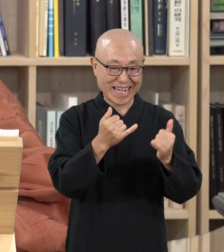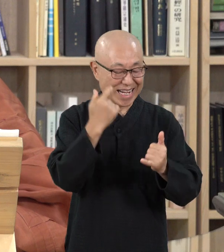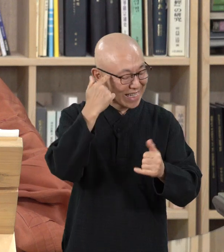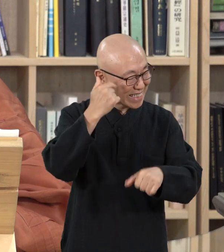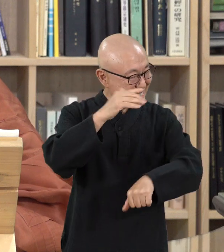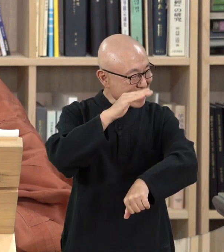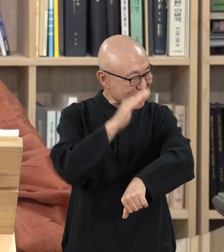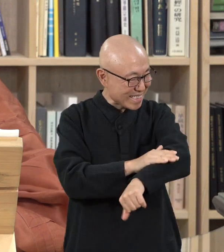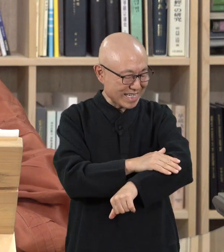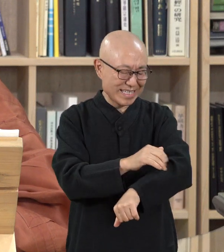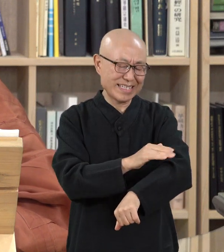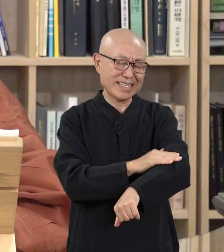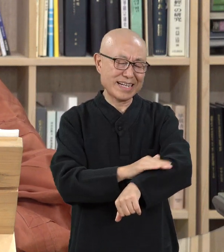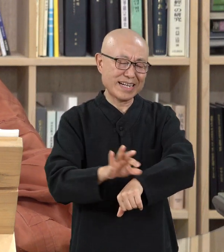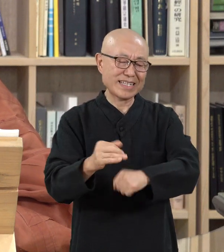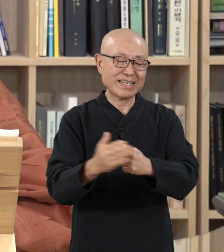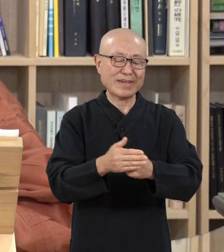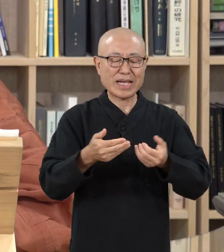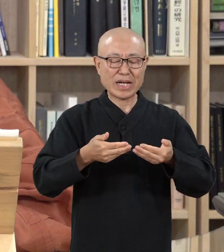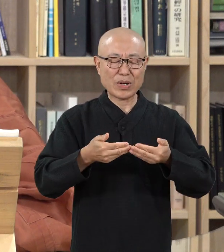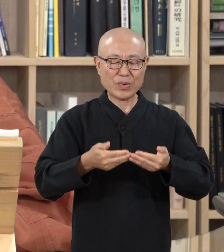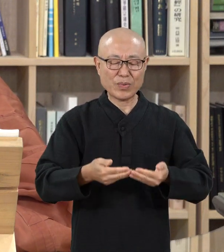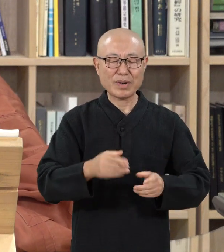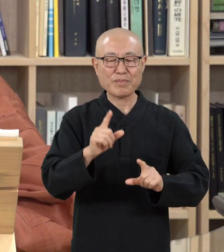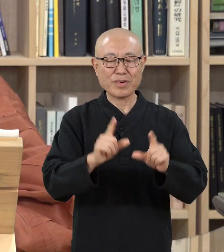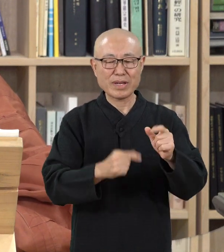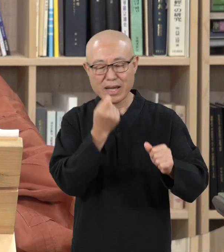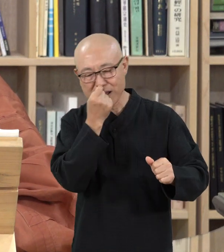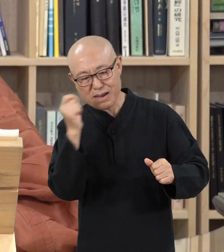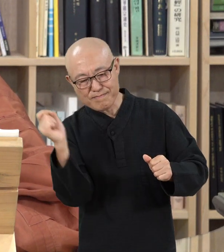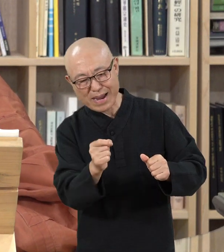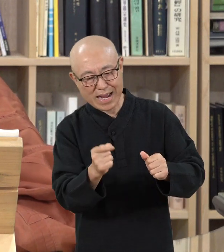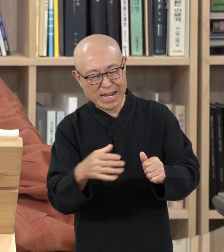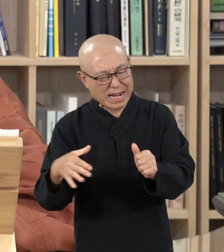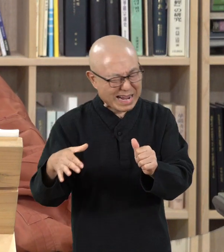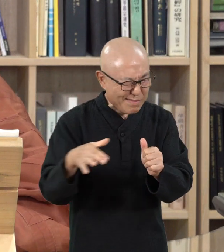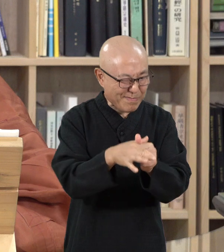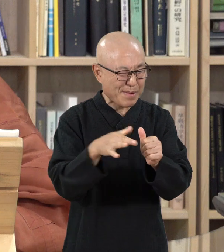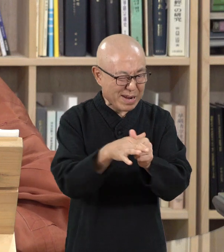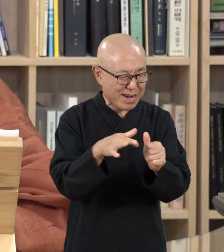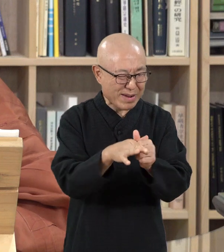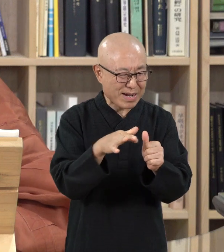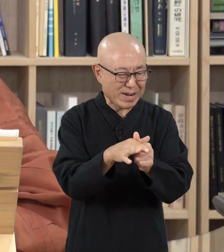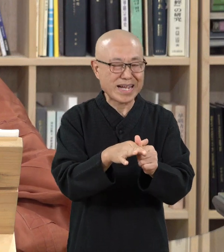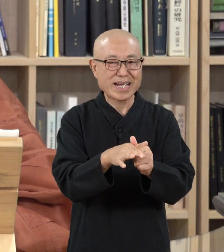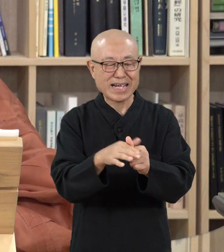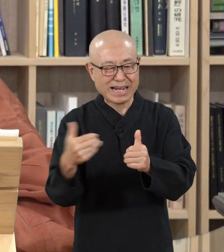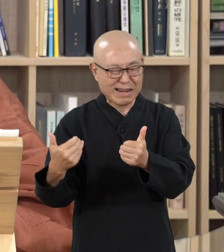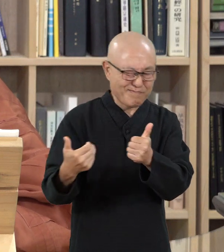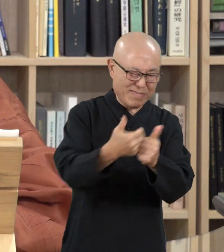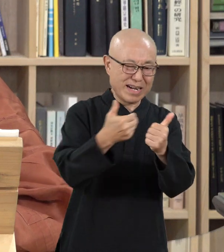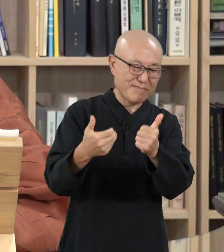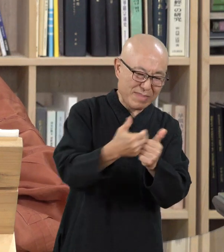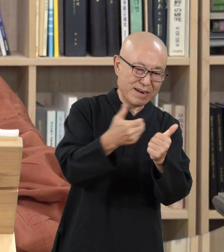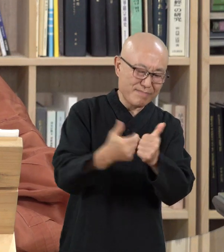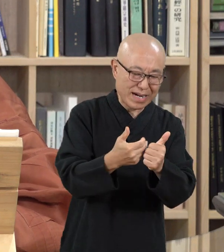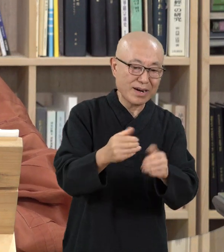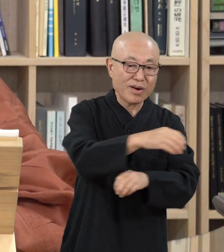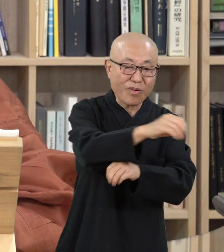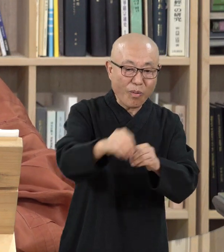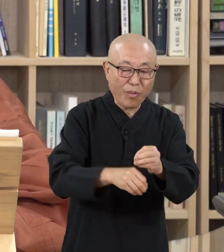지혜로운 부처님께서는 고요한 모습으로 상대방이 그렇게 거칠게 대드는 거기에